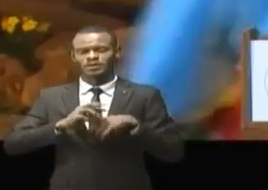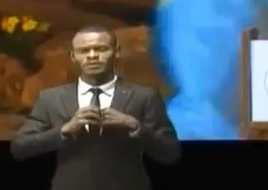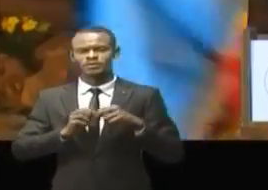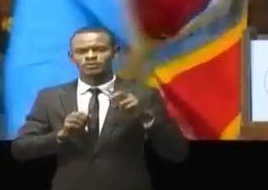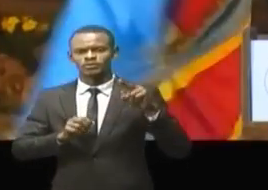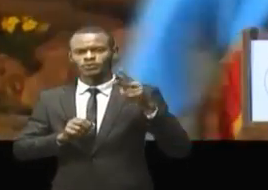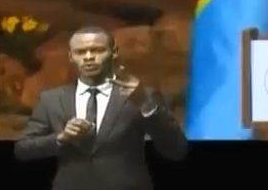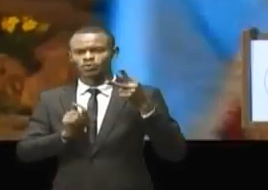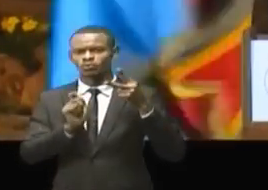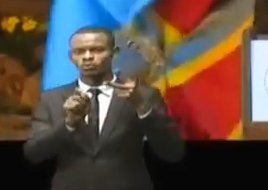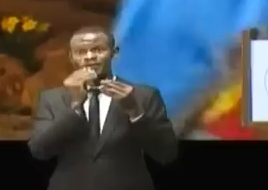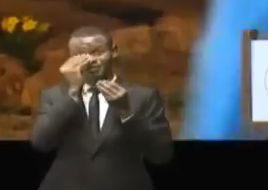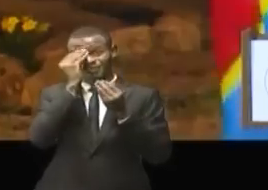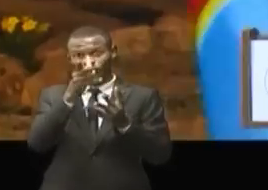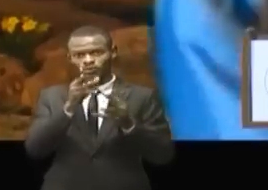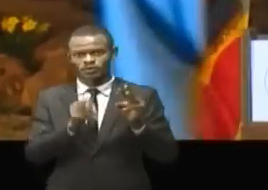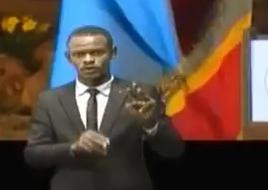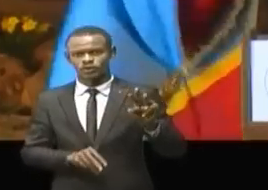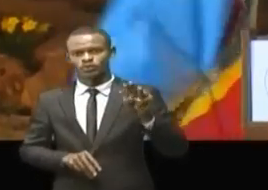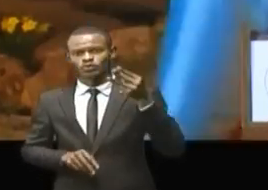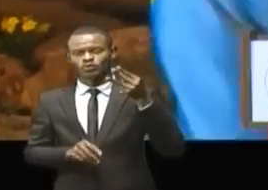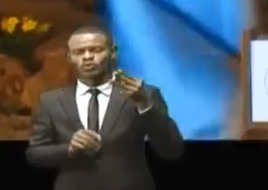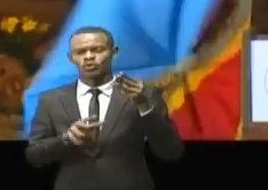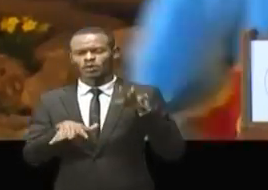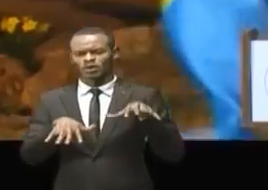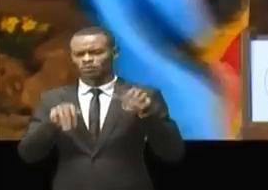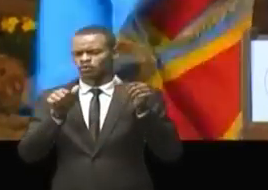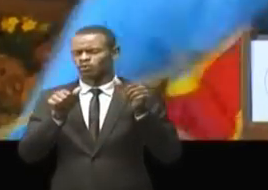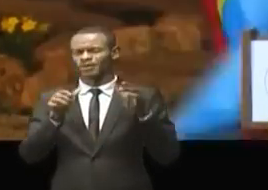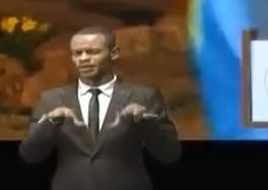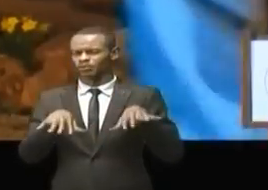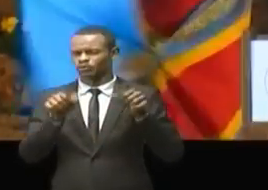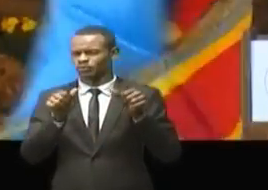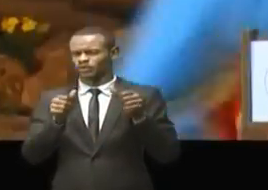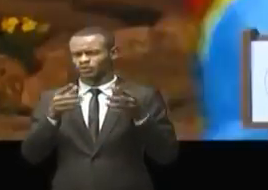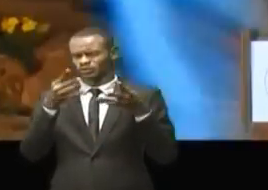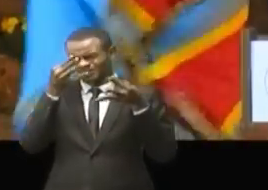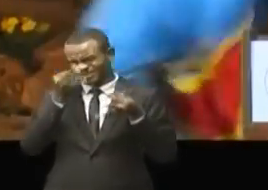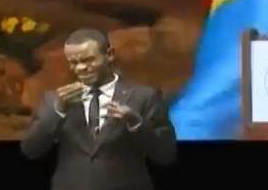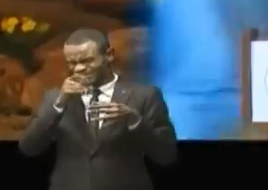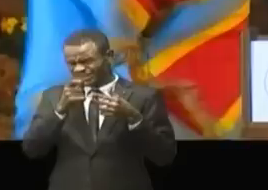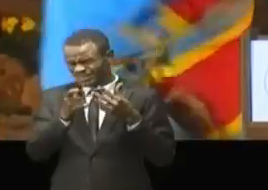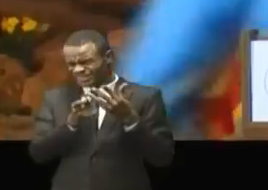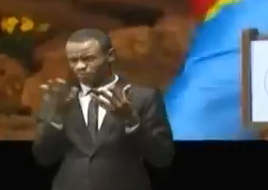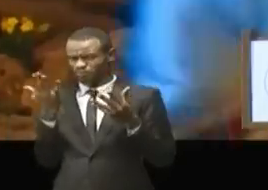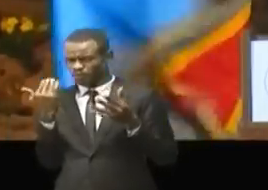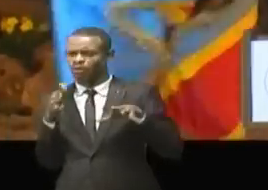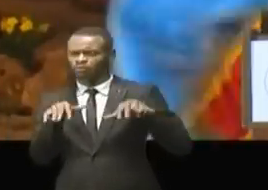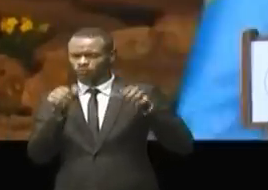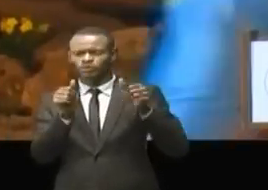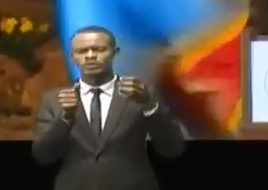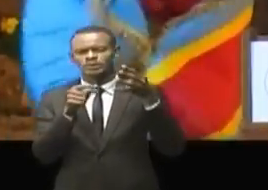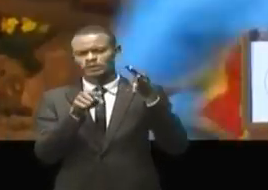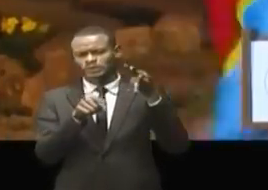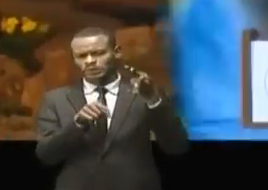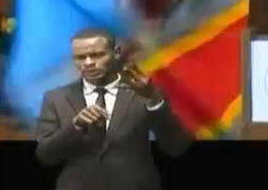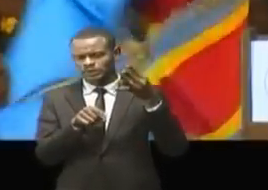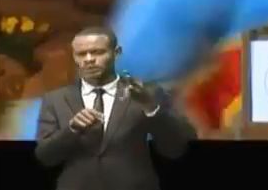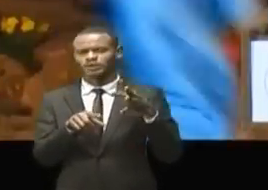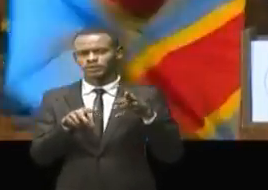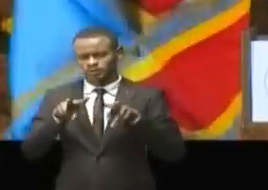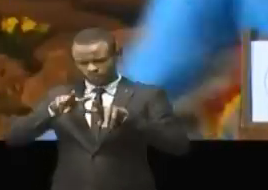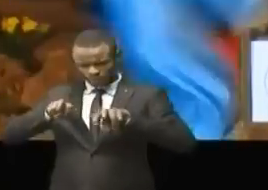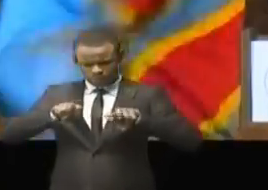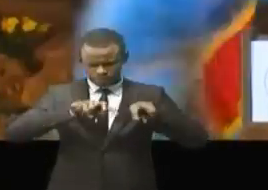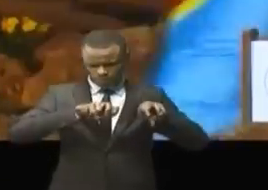d'information. 3. Approbation d'un relevé des décisions de conseil de ministres. 4. Examen et adoption